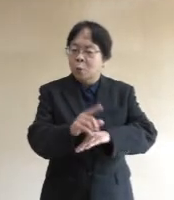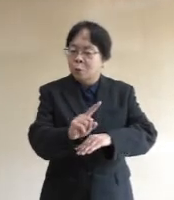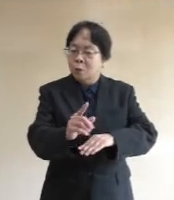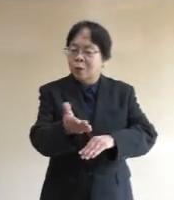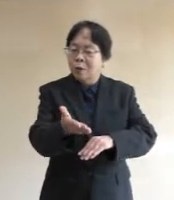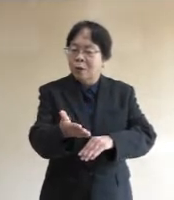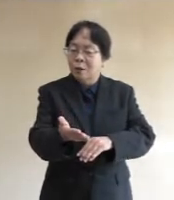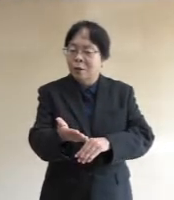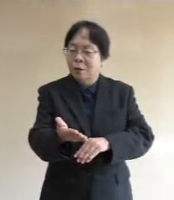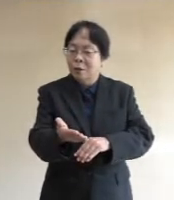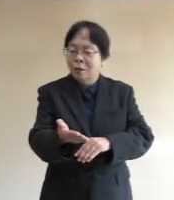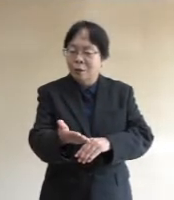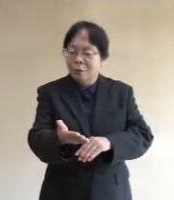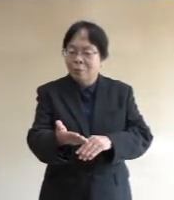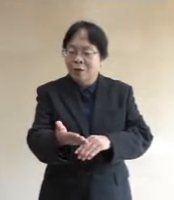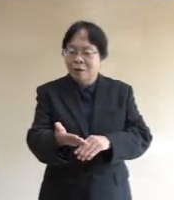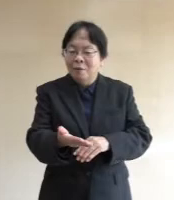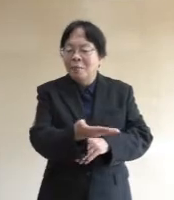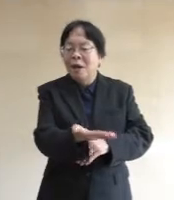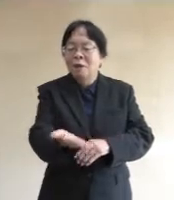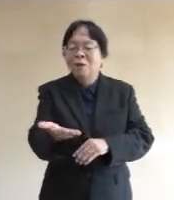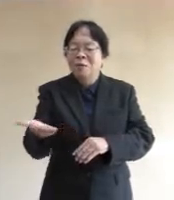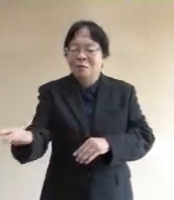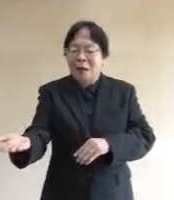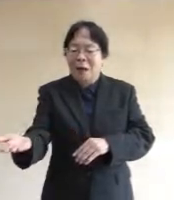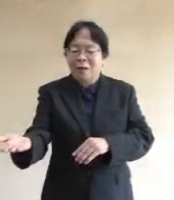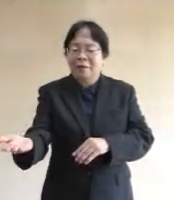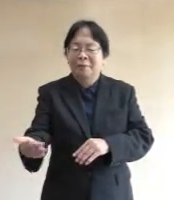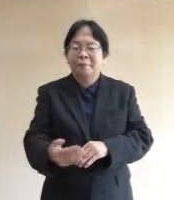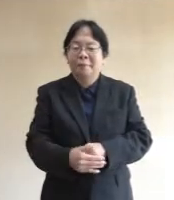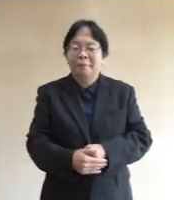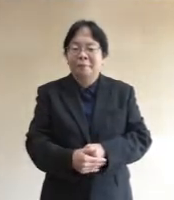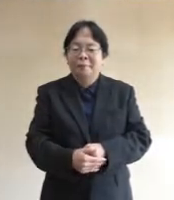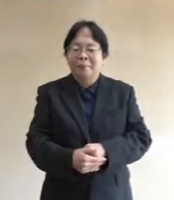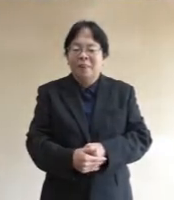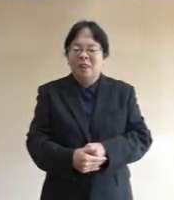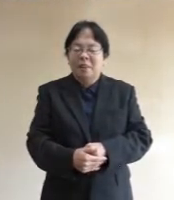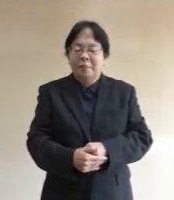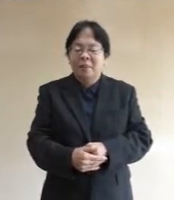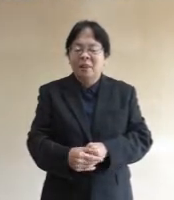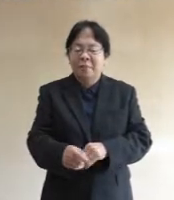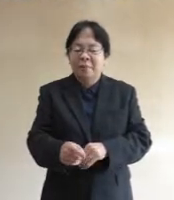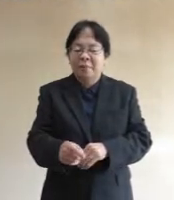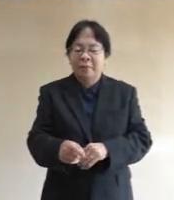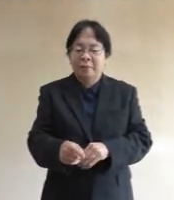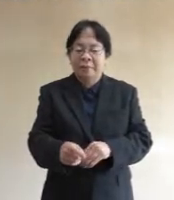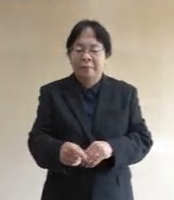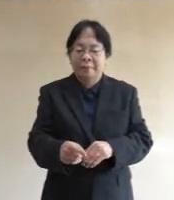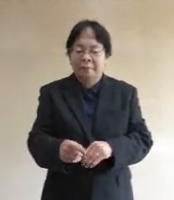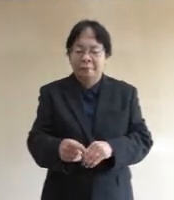そうしましたら、どうしましょう。じゃあ このように最後こちらから山下さん、はい、